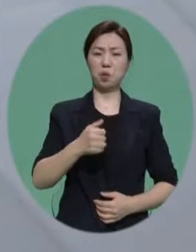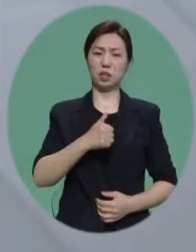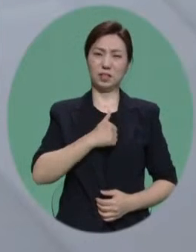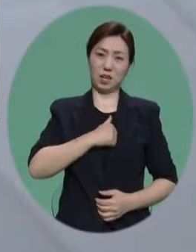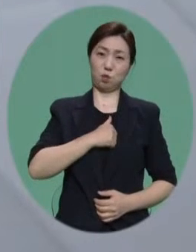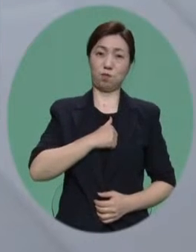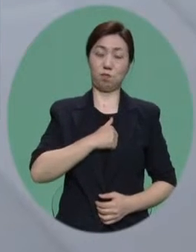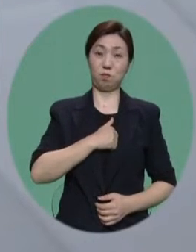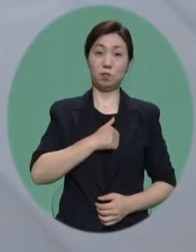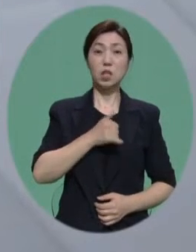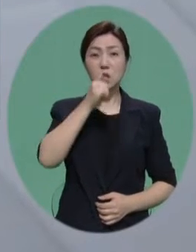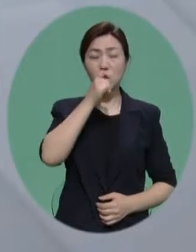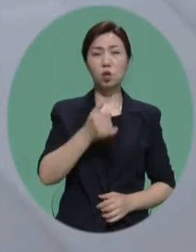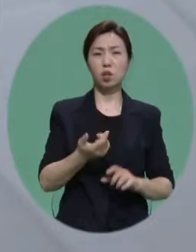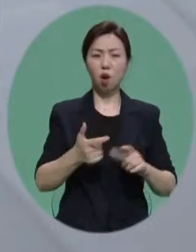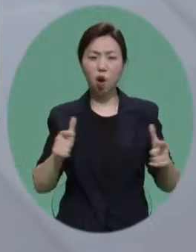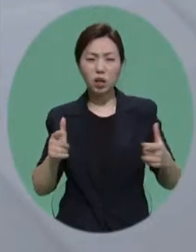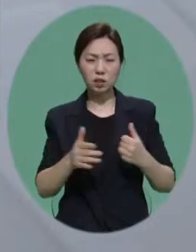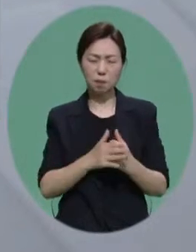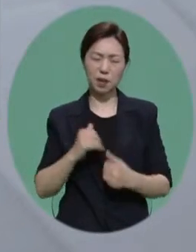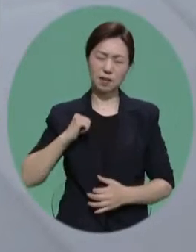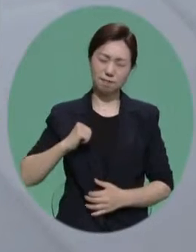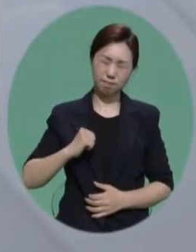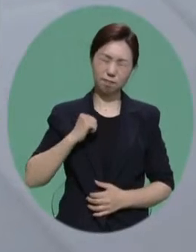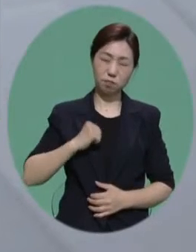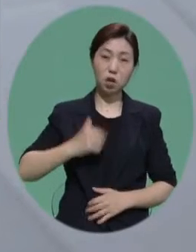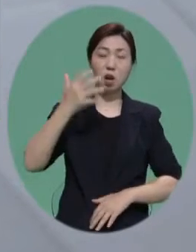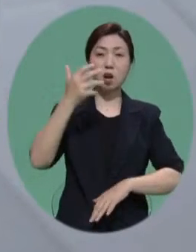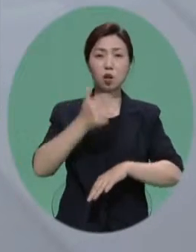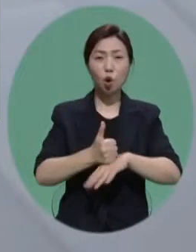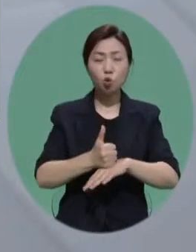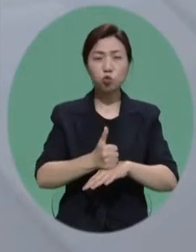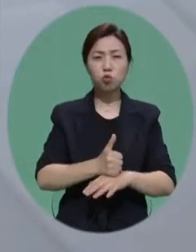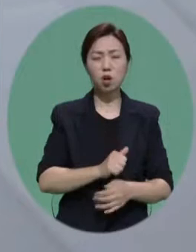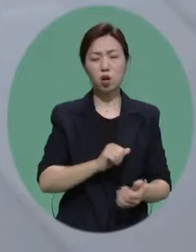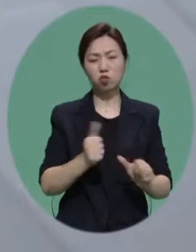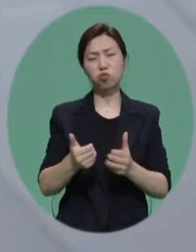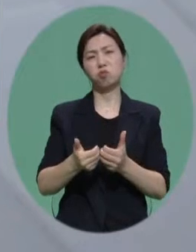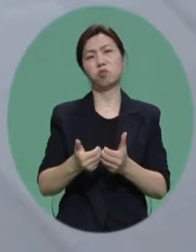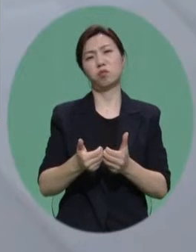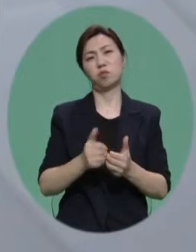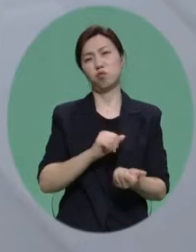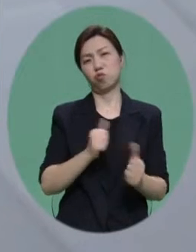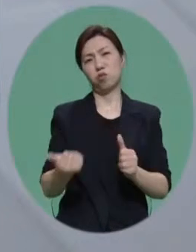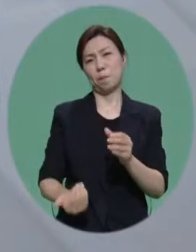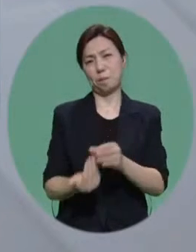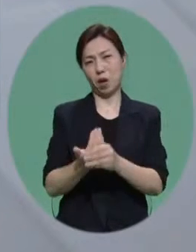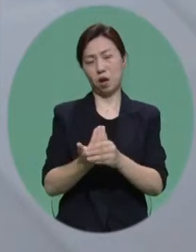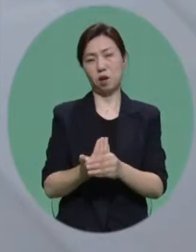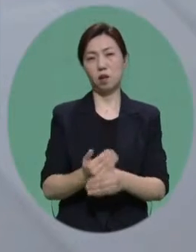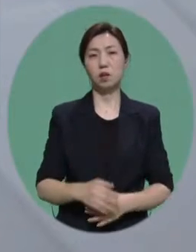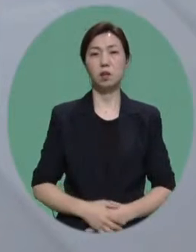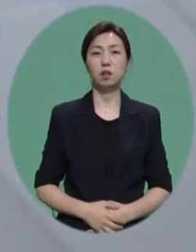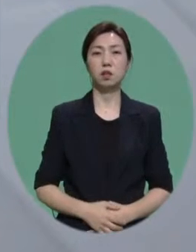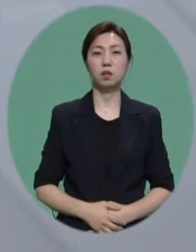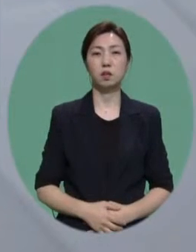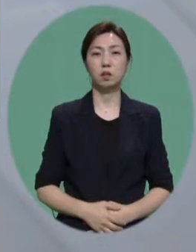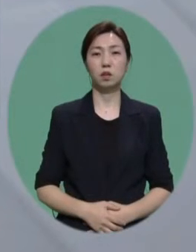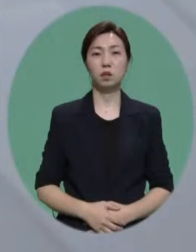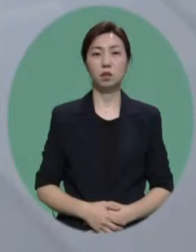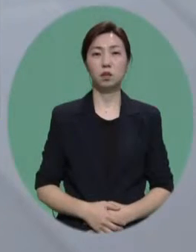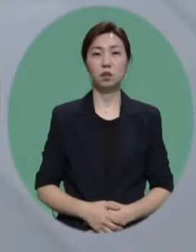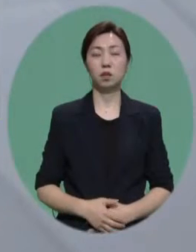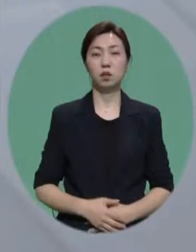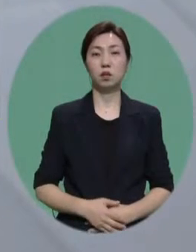있고 해서 어페어 그냥 버티다가 결국은 불행한 일은 사고를 맞이를 했습니다 그래서 저